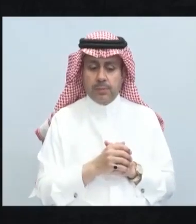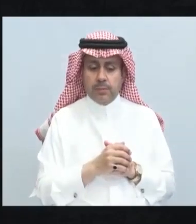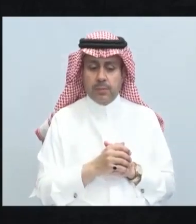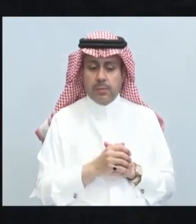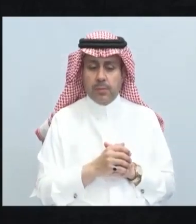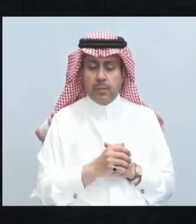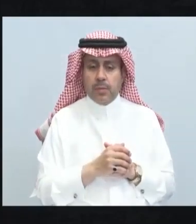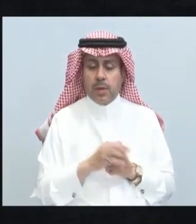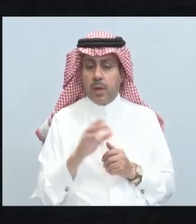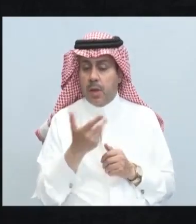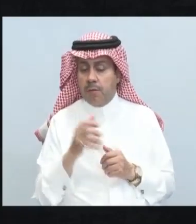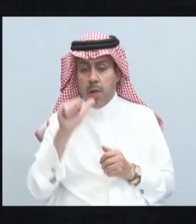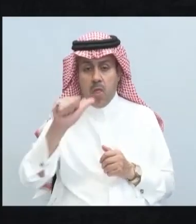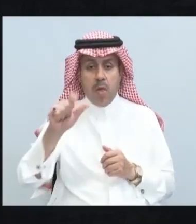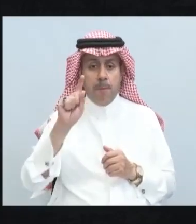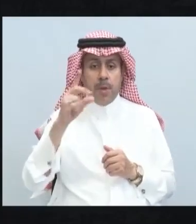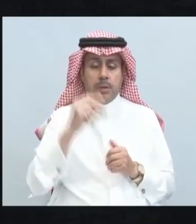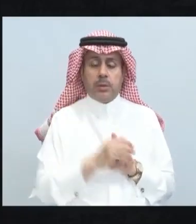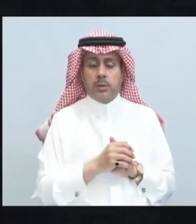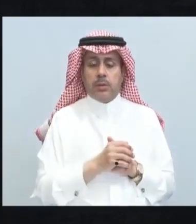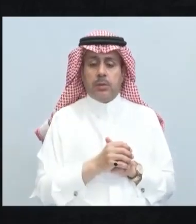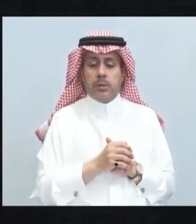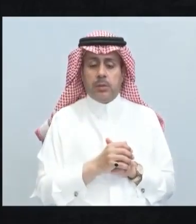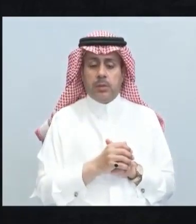تليها كيف اضبط هذا واضبط